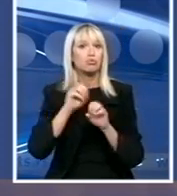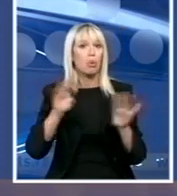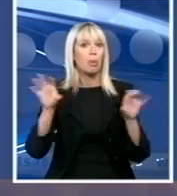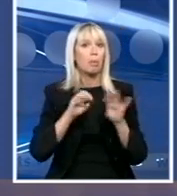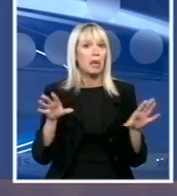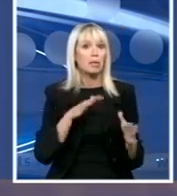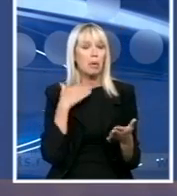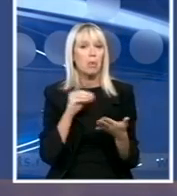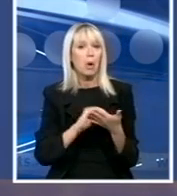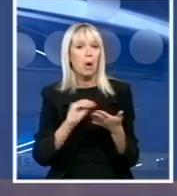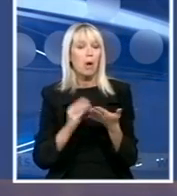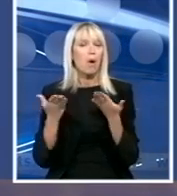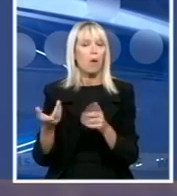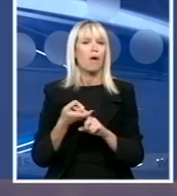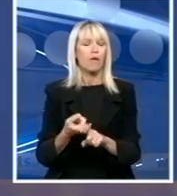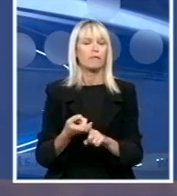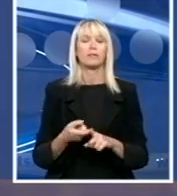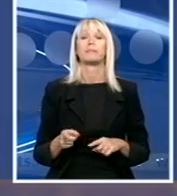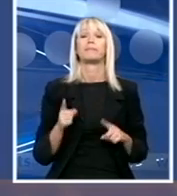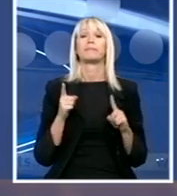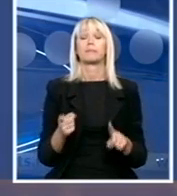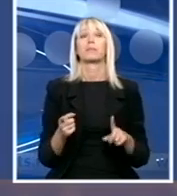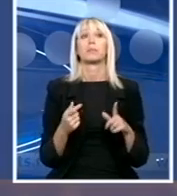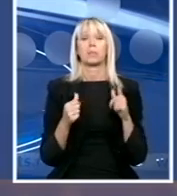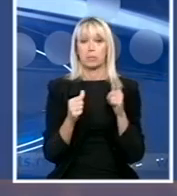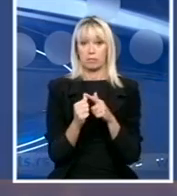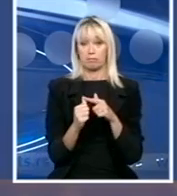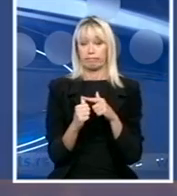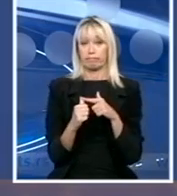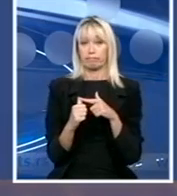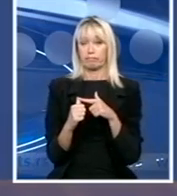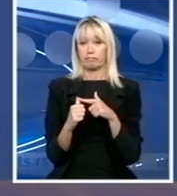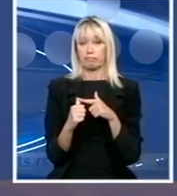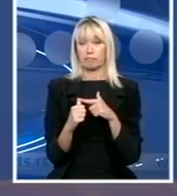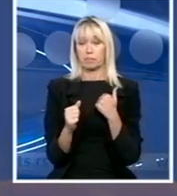Hvala. Što se tiče, ako je meni,